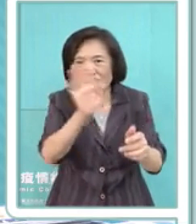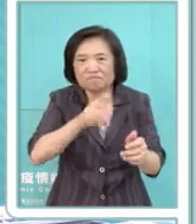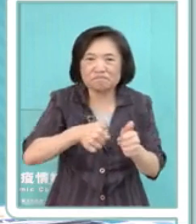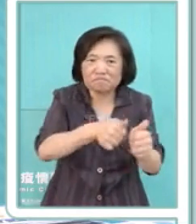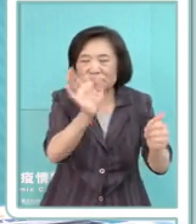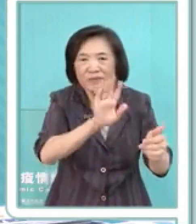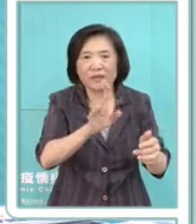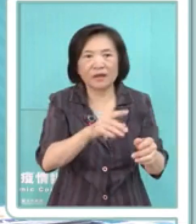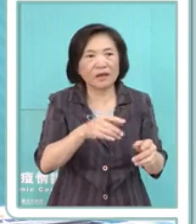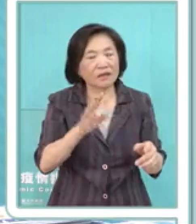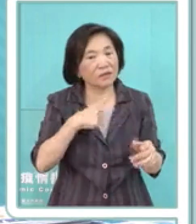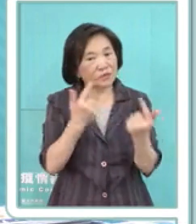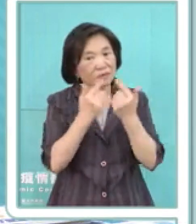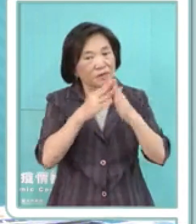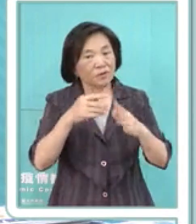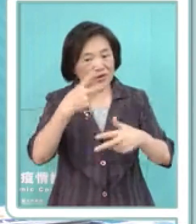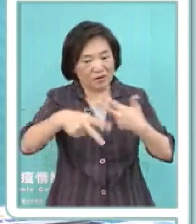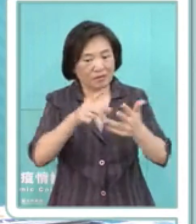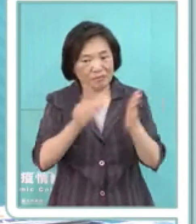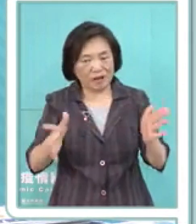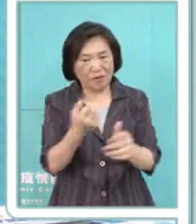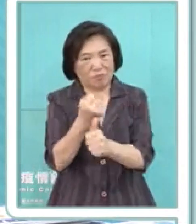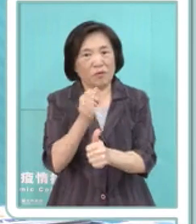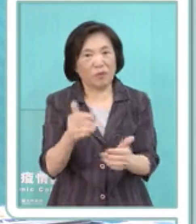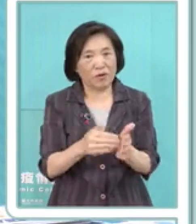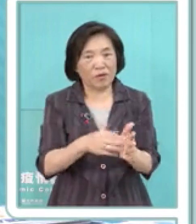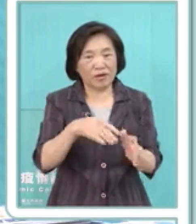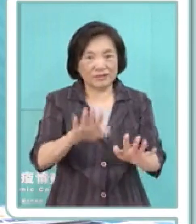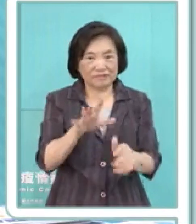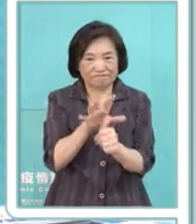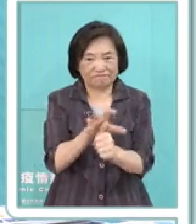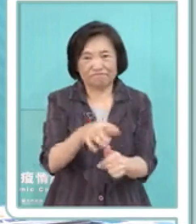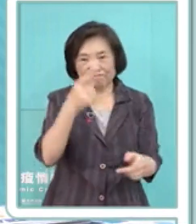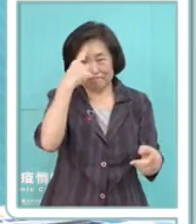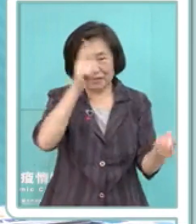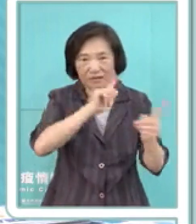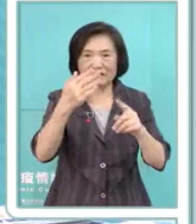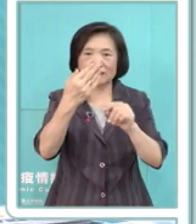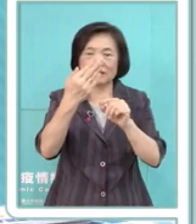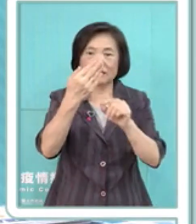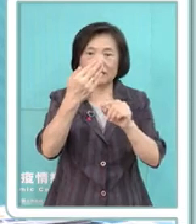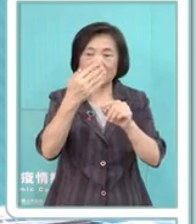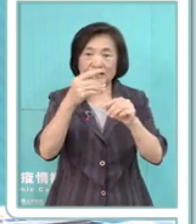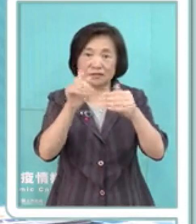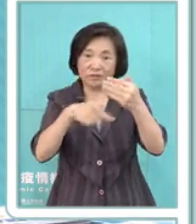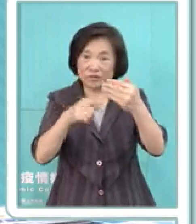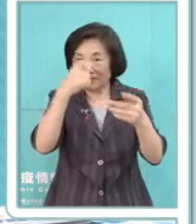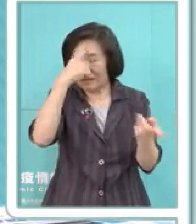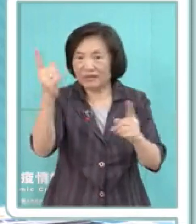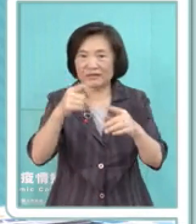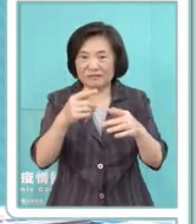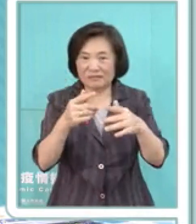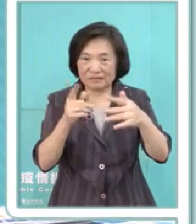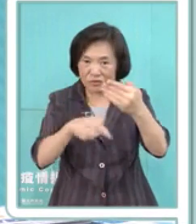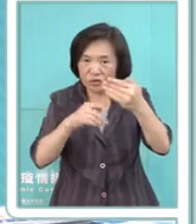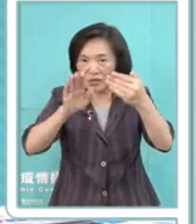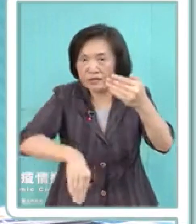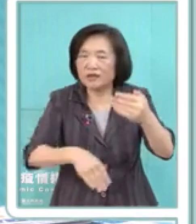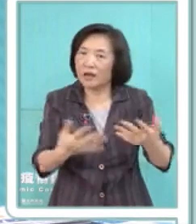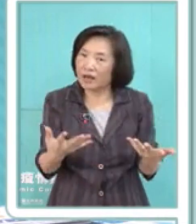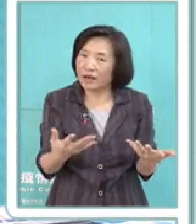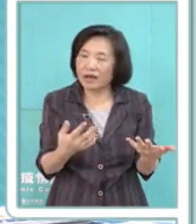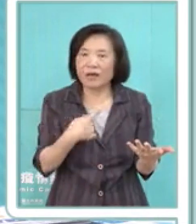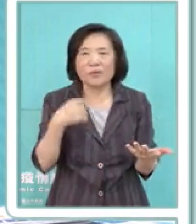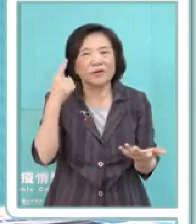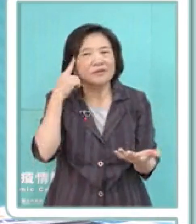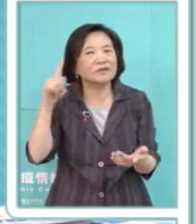情，然后每周压到一天只有这样个位数哦，甚至一个两个这样。所以常常是这样的，我也知道那个是